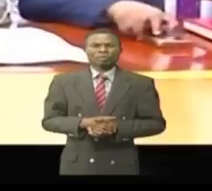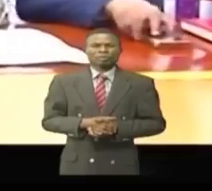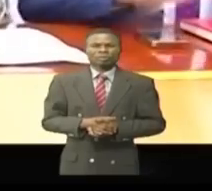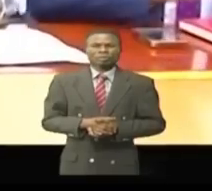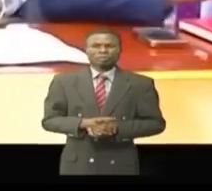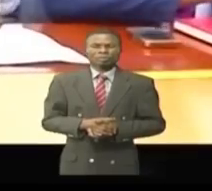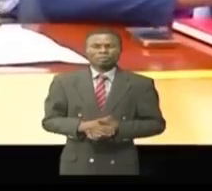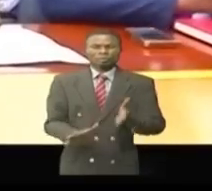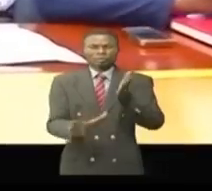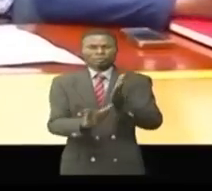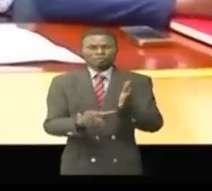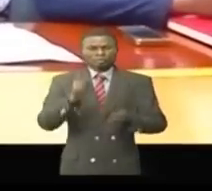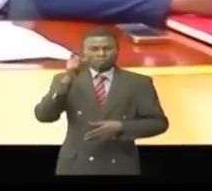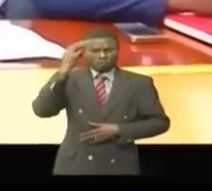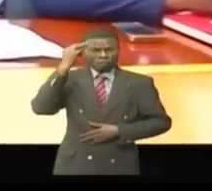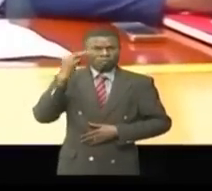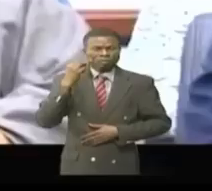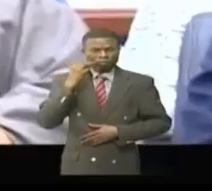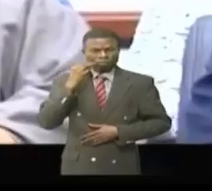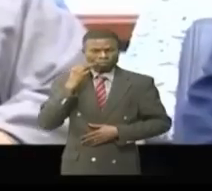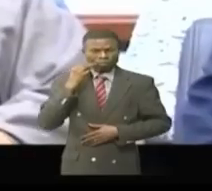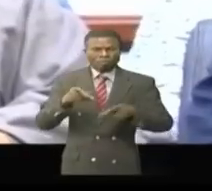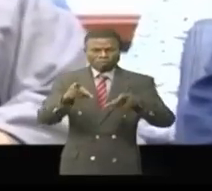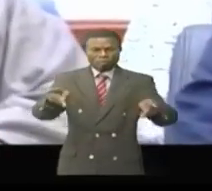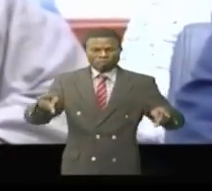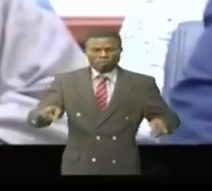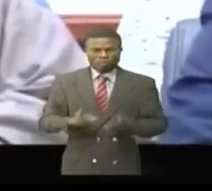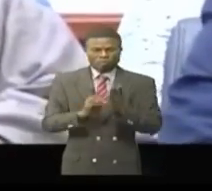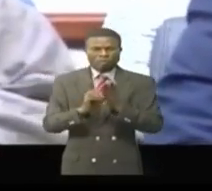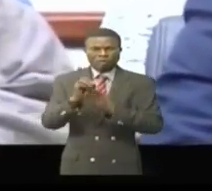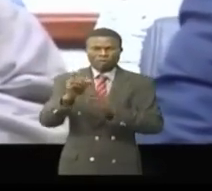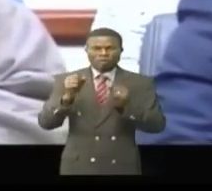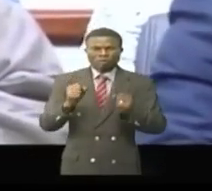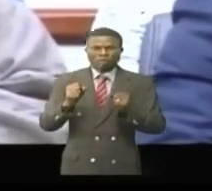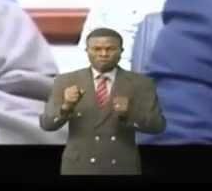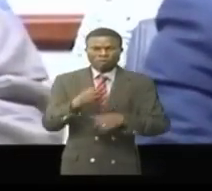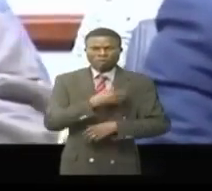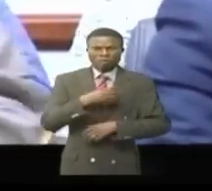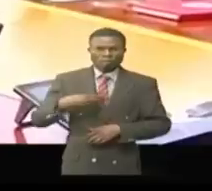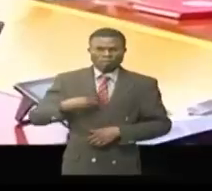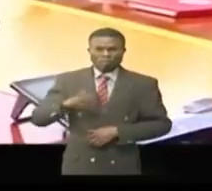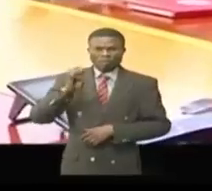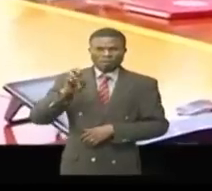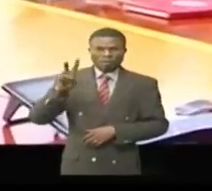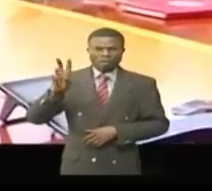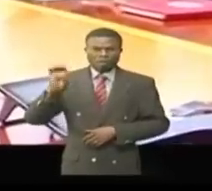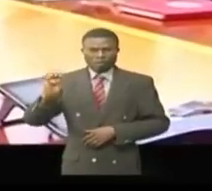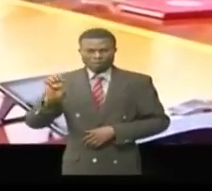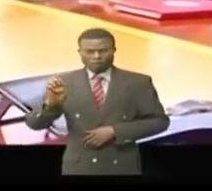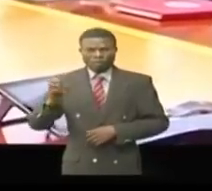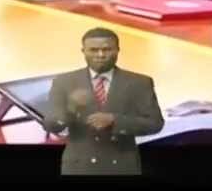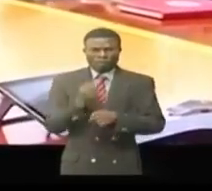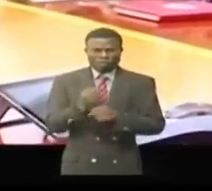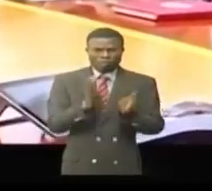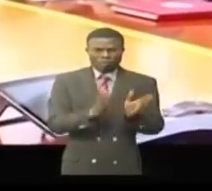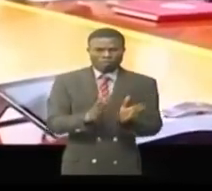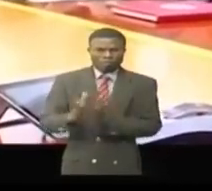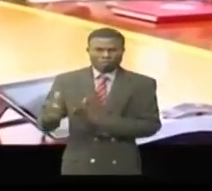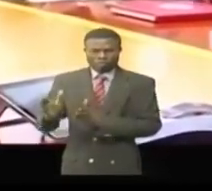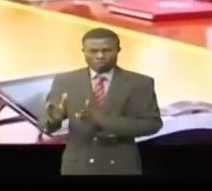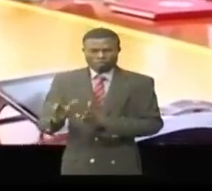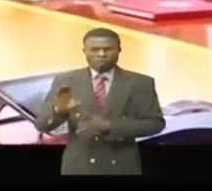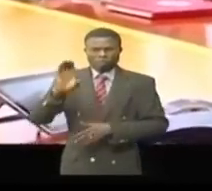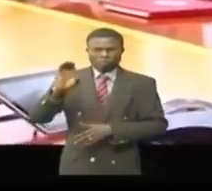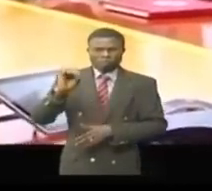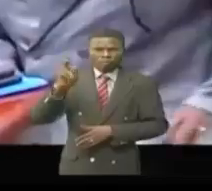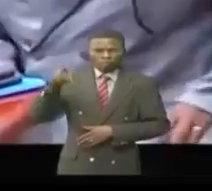Pour la vice-première ministre, ministre de l'Environnement et Développement durable, F. Bazaï Bamassoudi, les travaux préparatoires de la